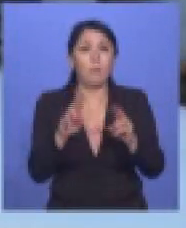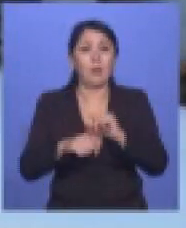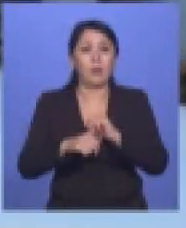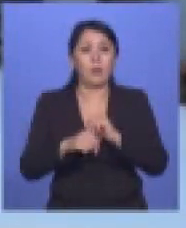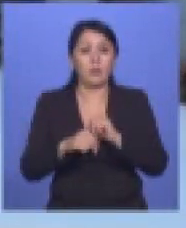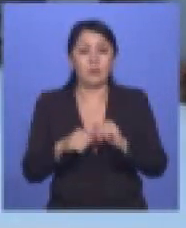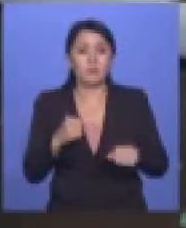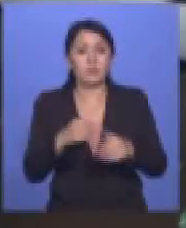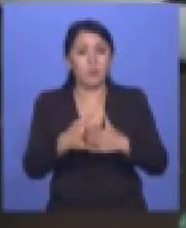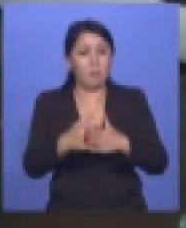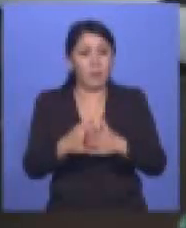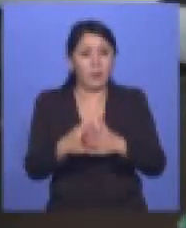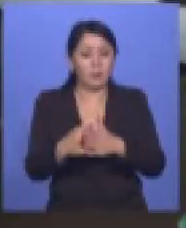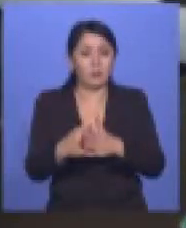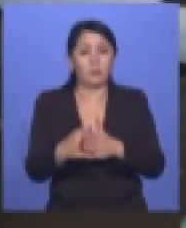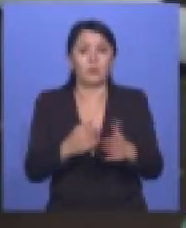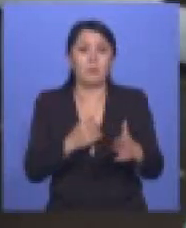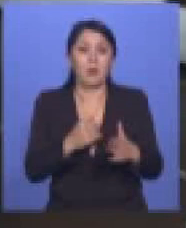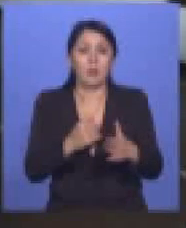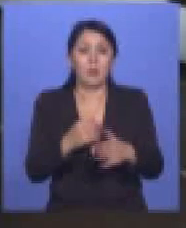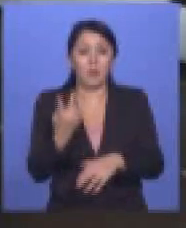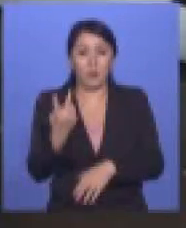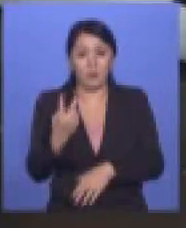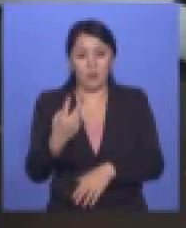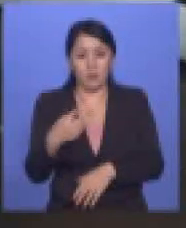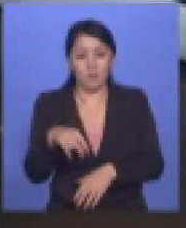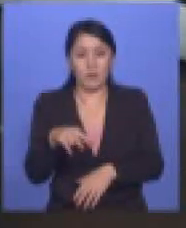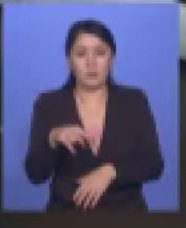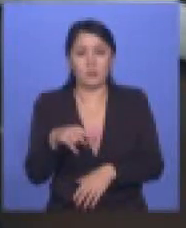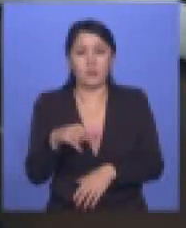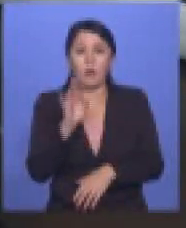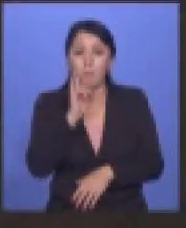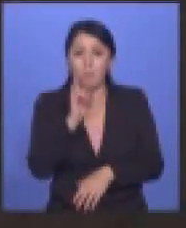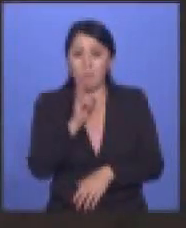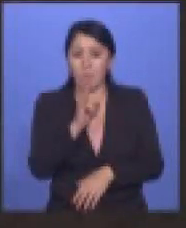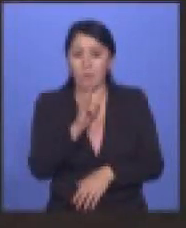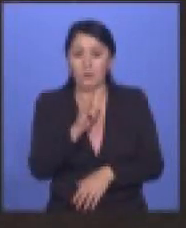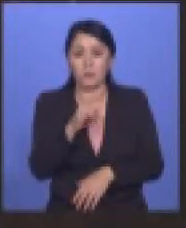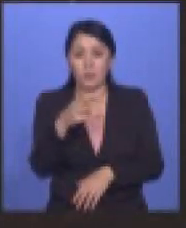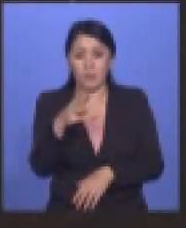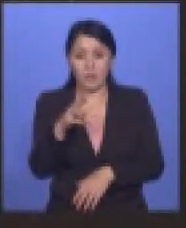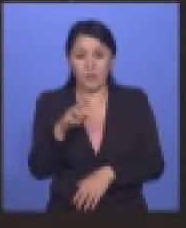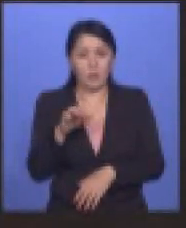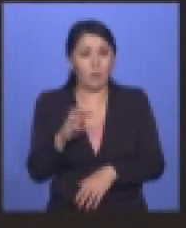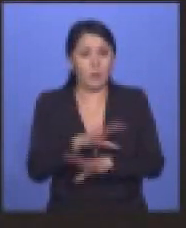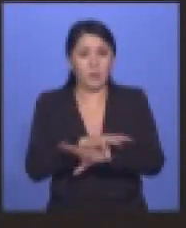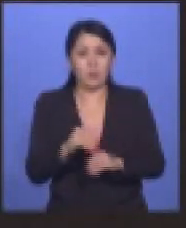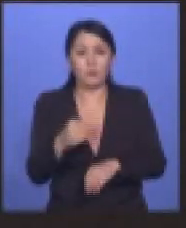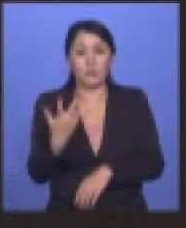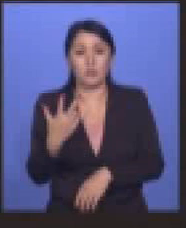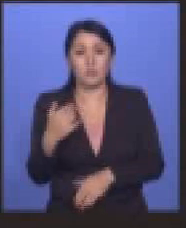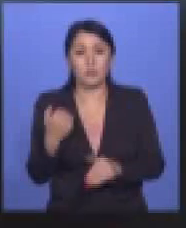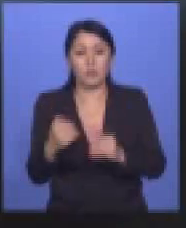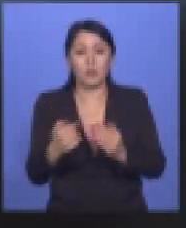үшін ескерту жасау немесе жеке тұлғаларға 20, шағын кәсіпкерлік субъектілеріне немесе коммерциялық емес ұйымдарға 30,